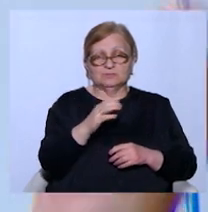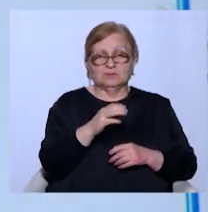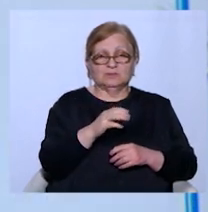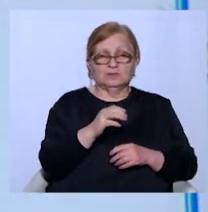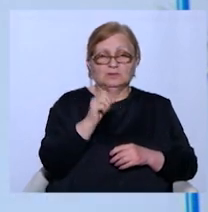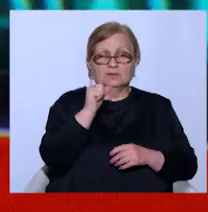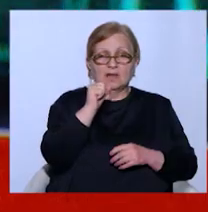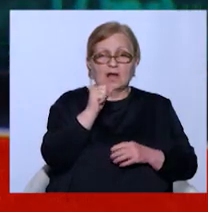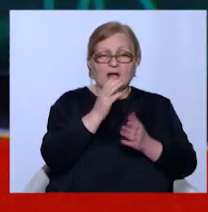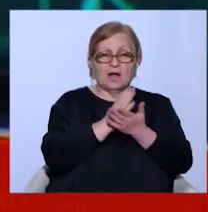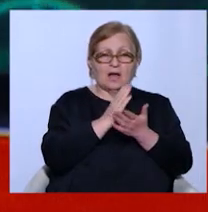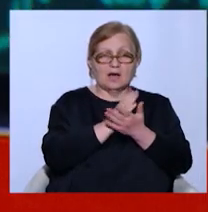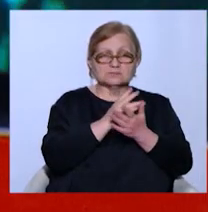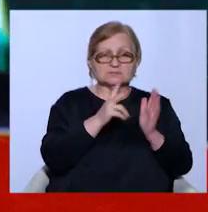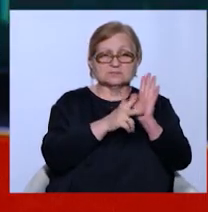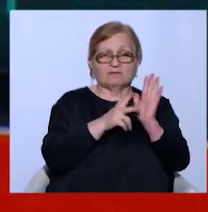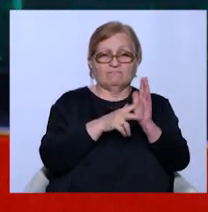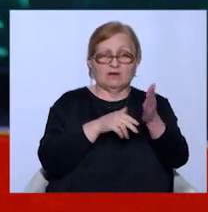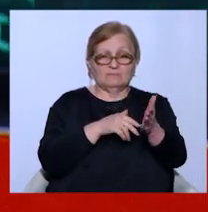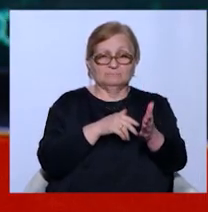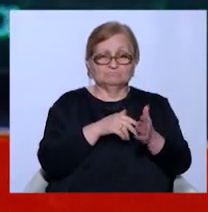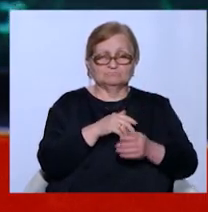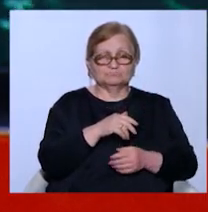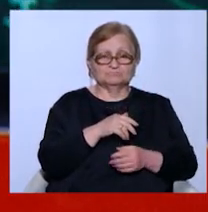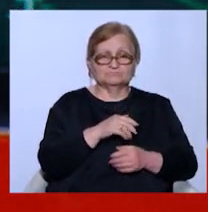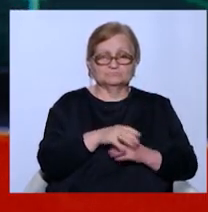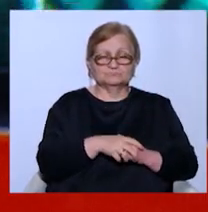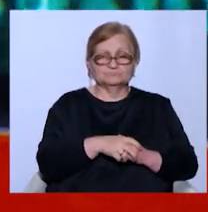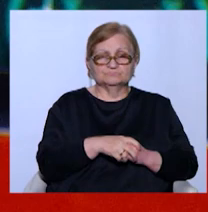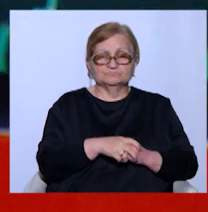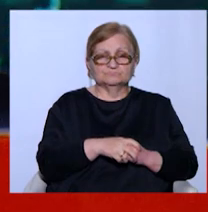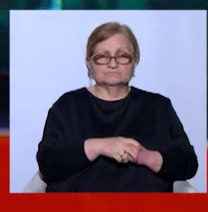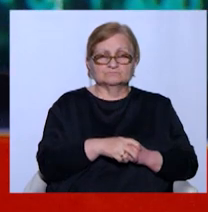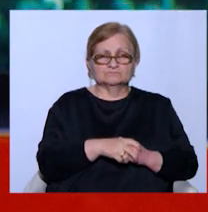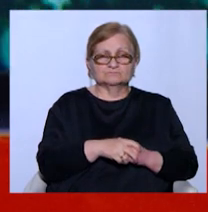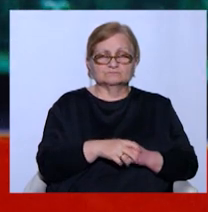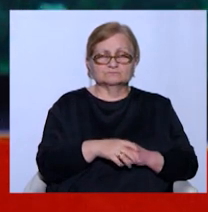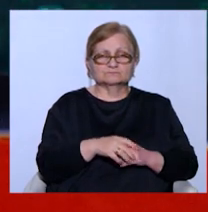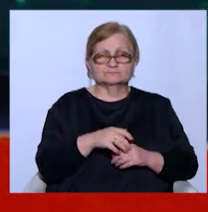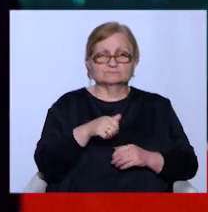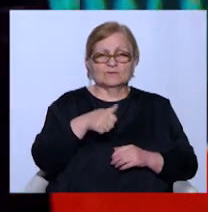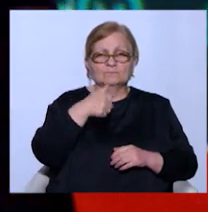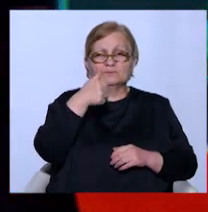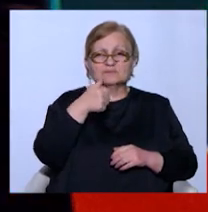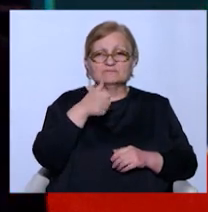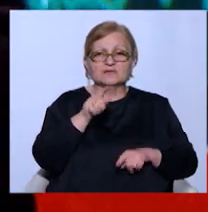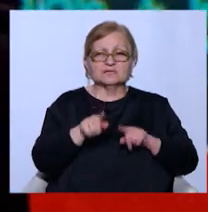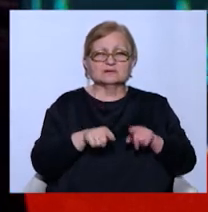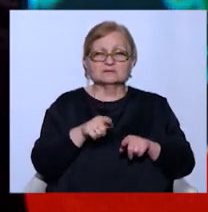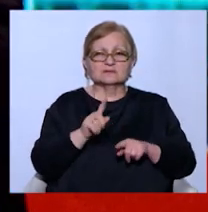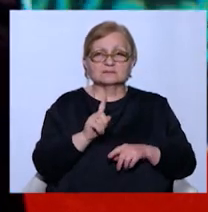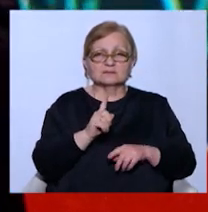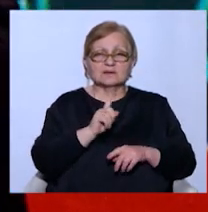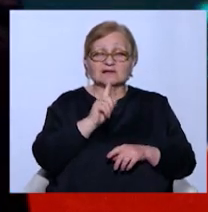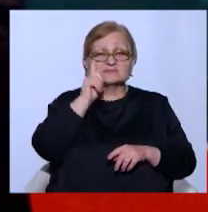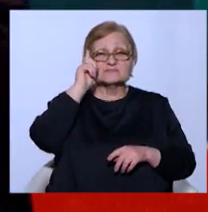A არის 8 სტოლი. ესე იგი A არის 8 ერთეული სტოლი. ესე იგი, ნახეთ პირველი ნაბიჯი რა გავაკეთე. რაც